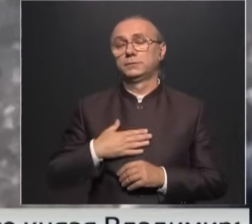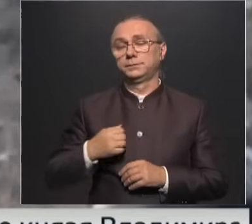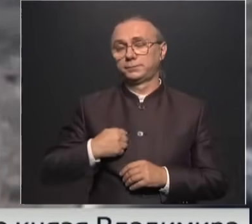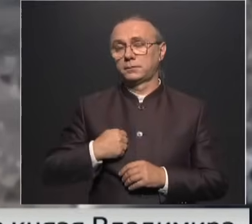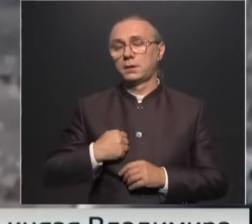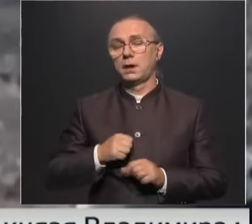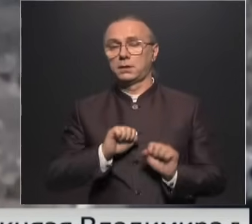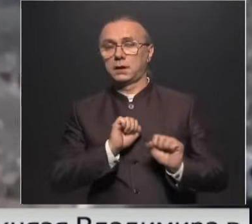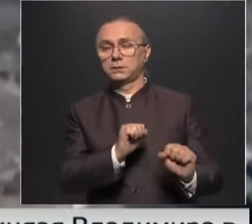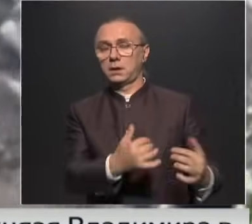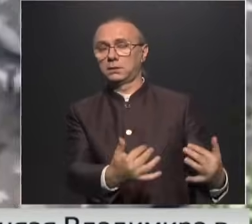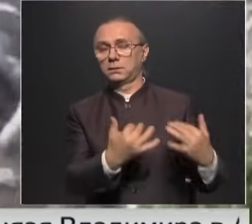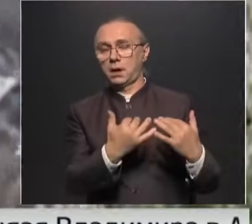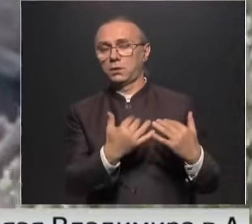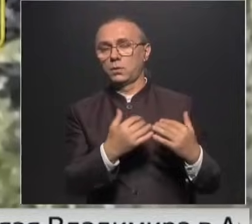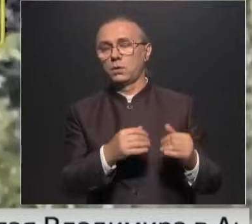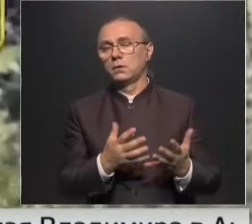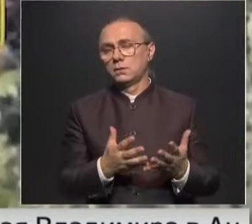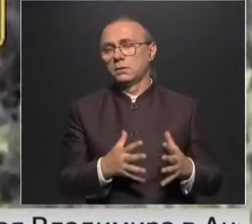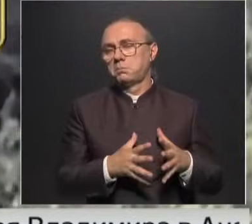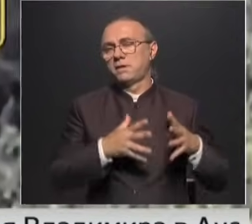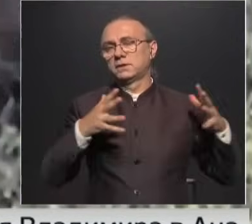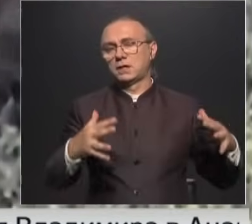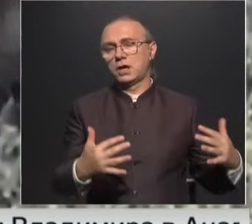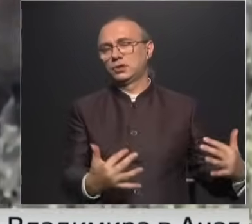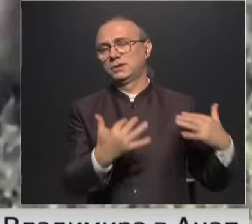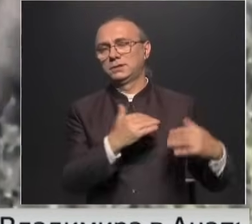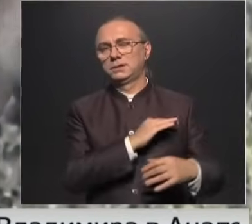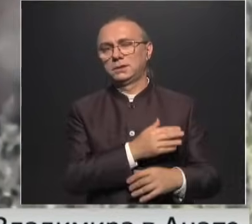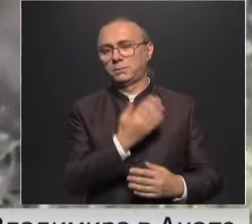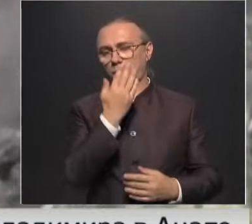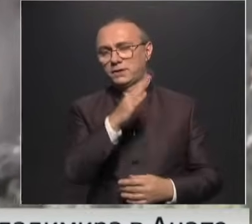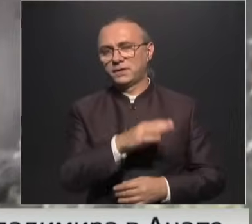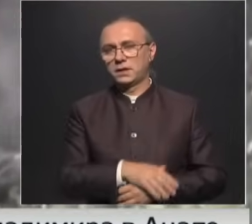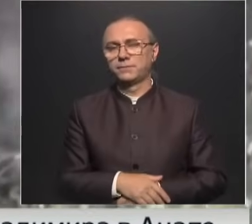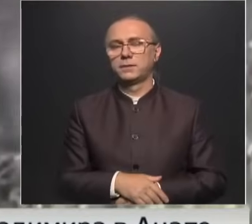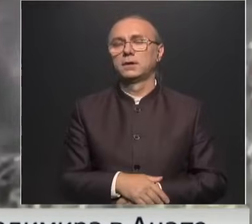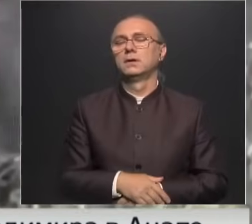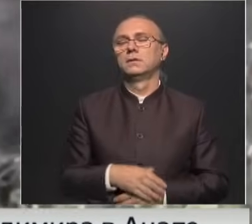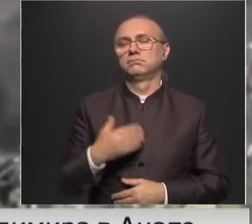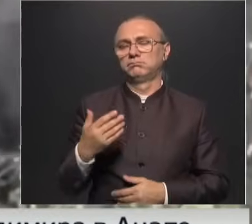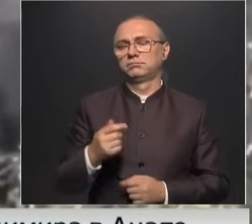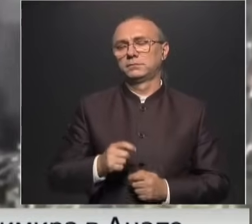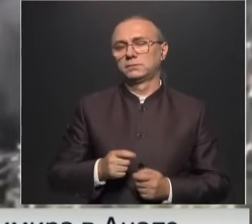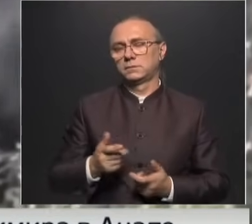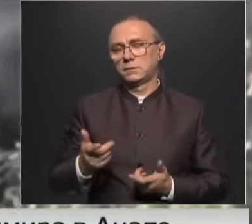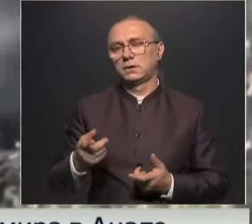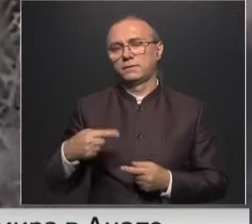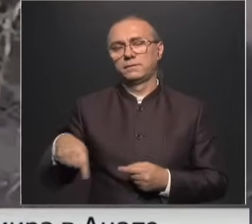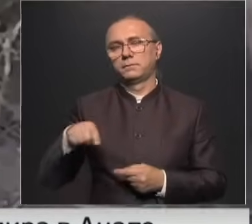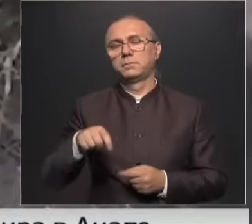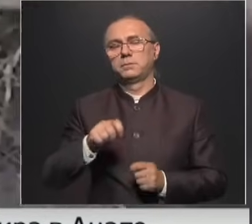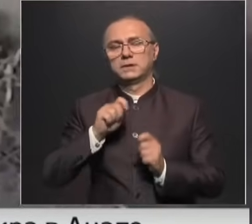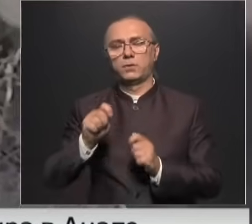сил противника. Владимир Путин присвоил Ивану Калашникову звание Героя России. Алексей Ивлев, Вячеслав Тарасов и